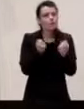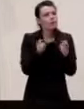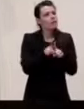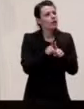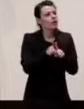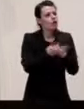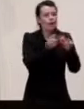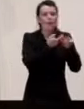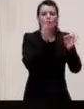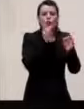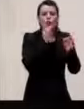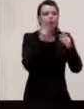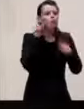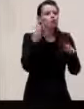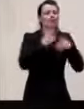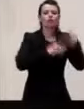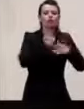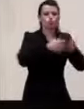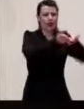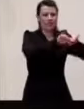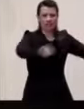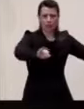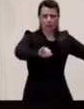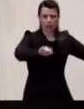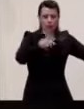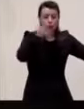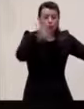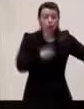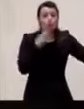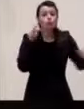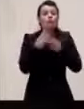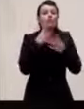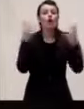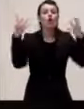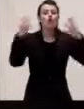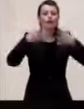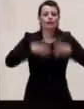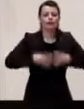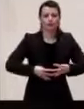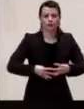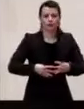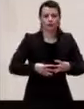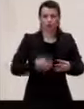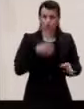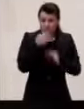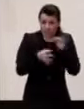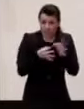separazione dal punto di vista strutturale e dal punto di vista organizzativo. Chiaro?